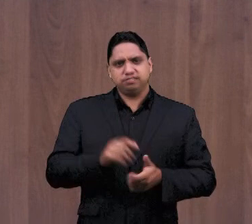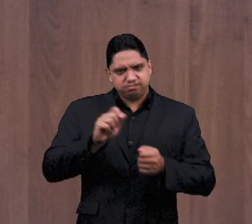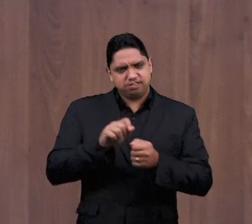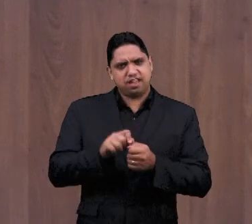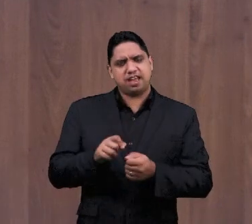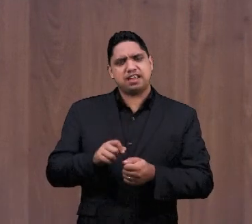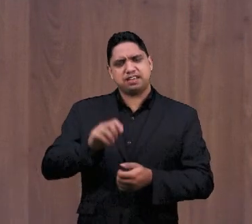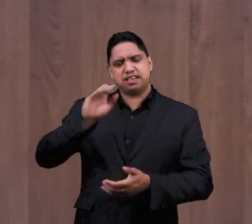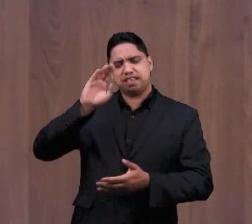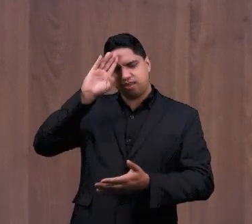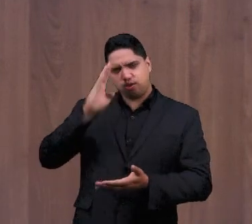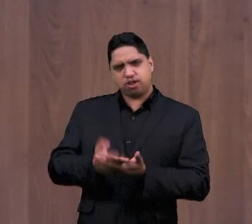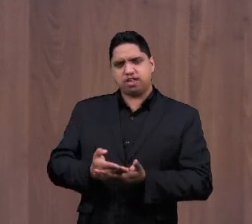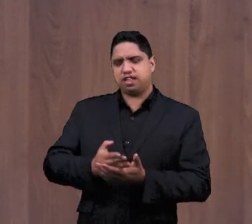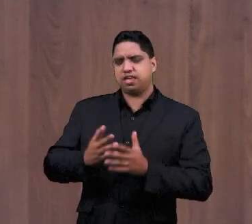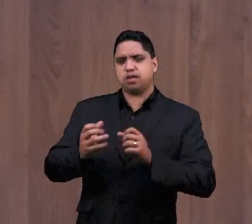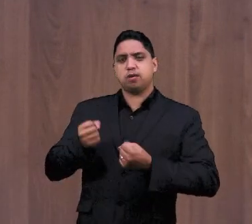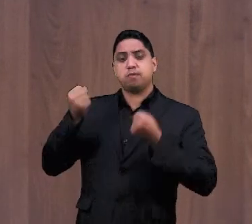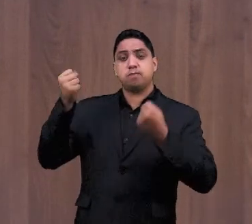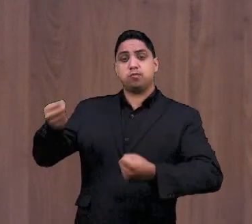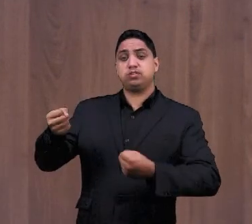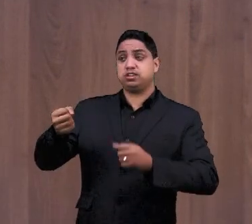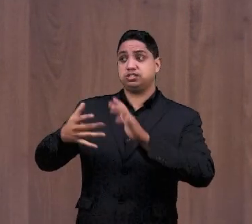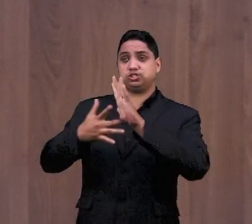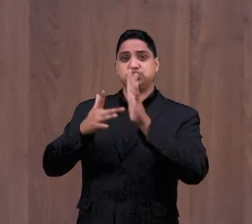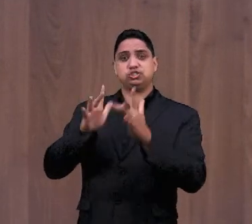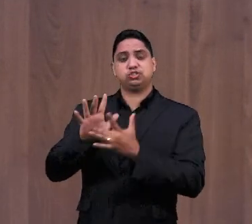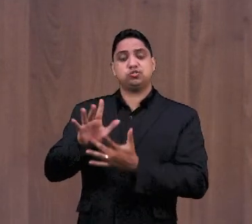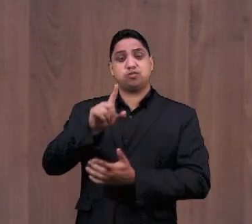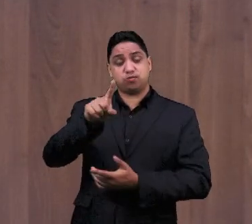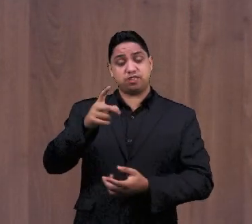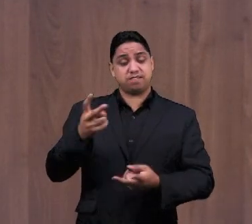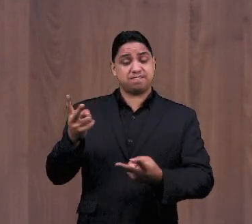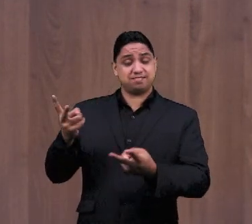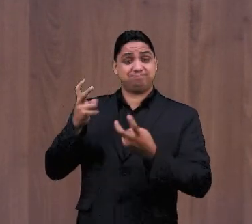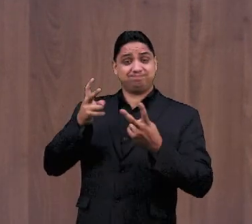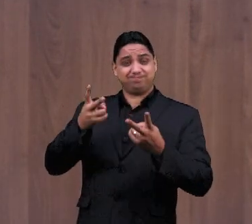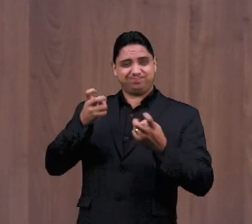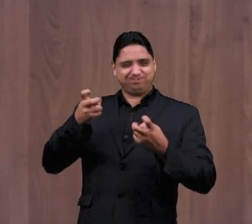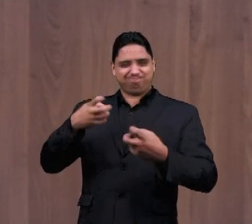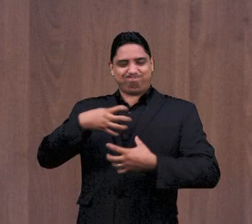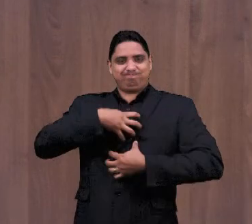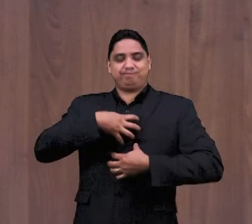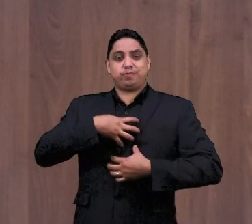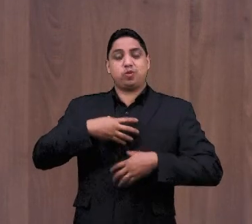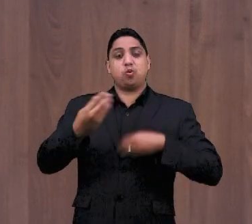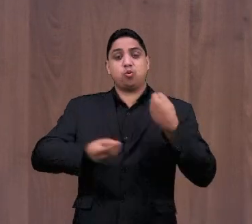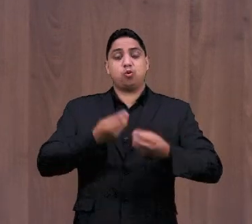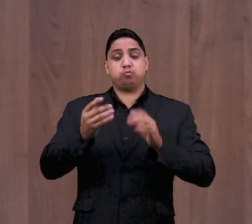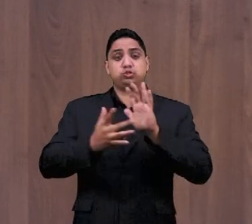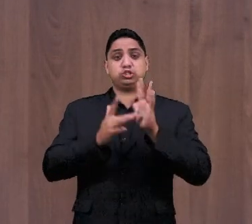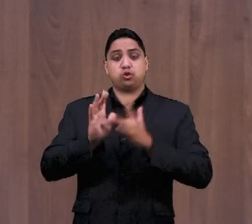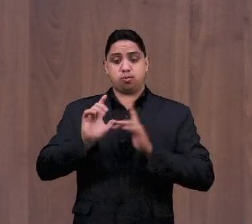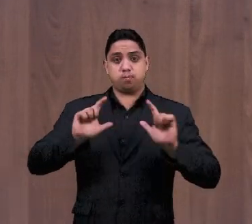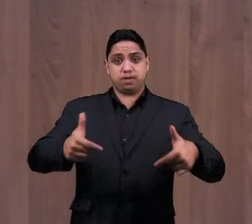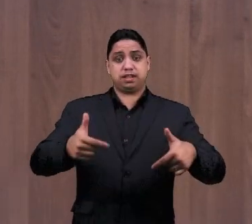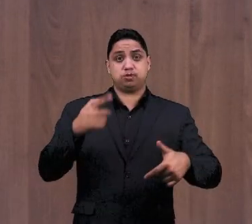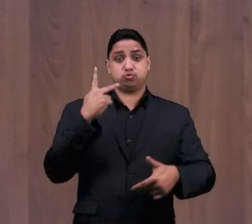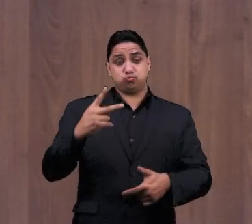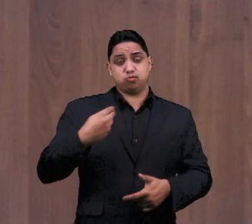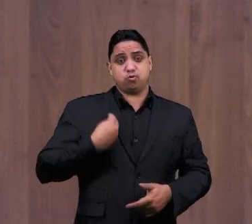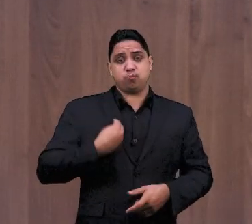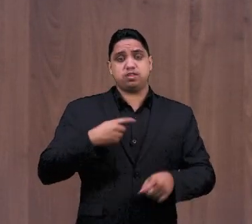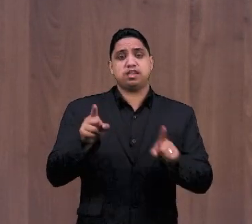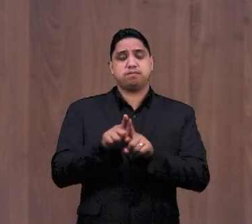cela. Croyez dans le pouvoir de la parole de Jésus. Et vous allez voir ce qu'il va faire dans votre vie et dans